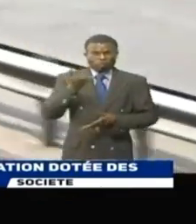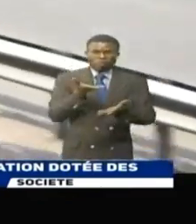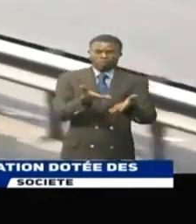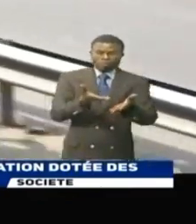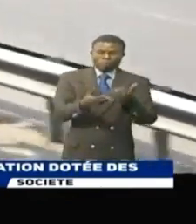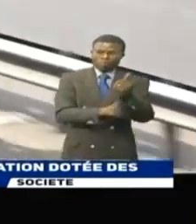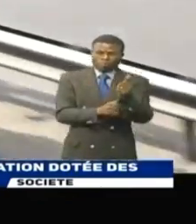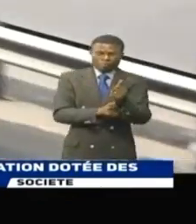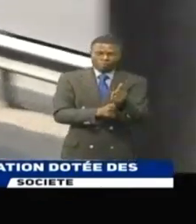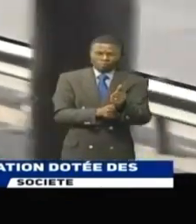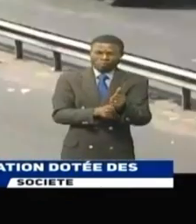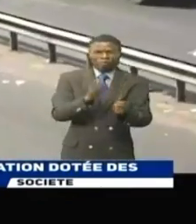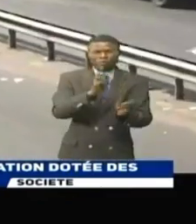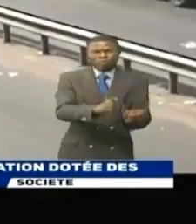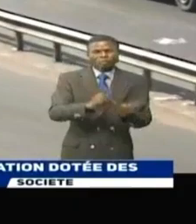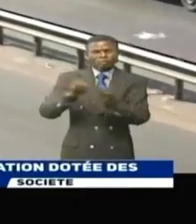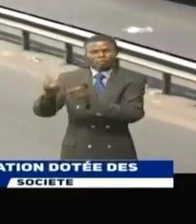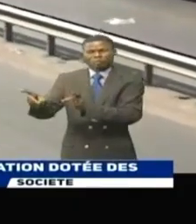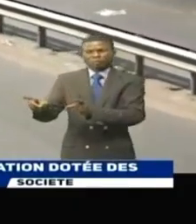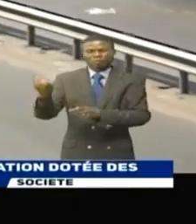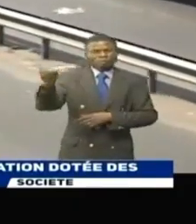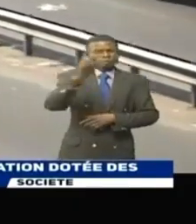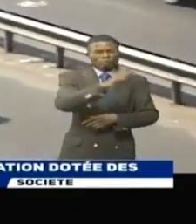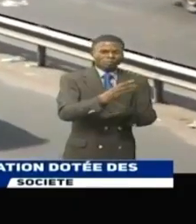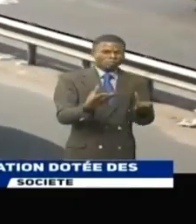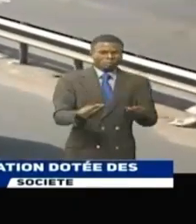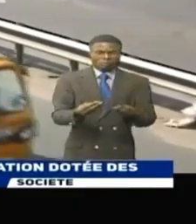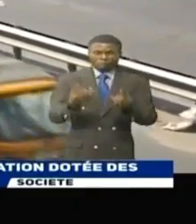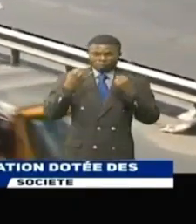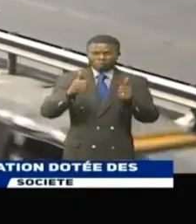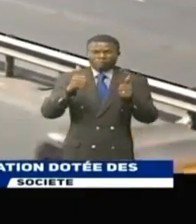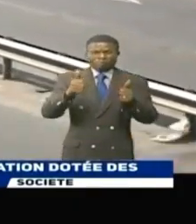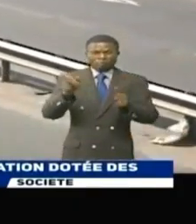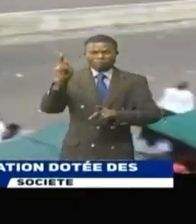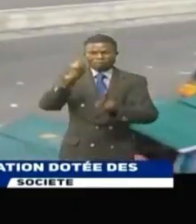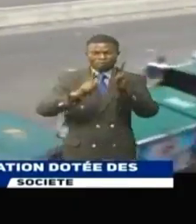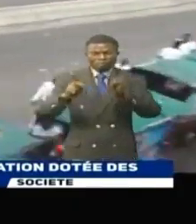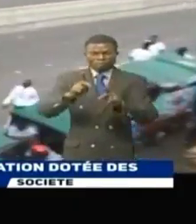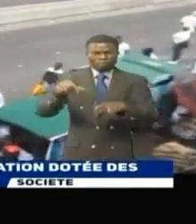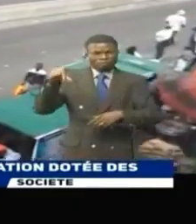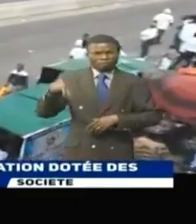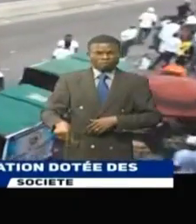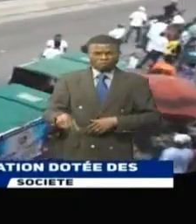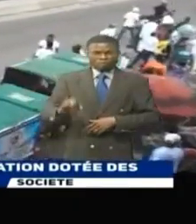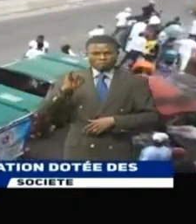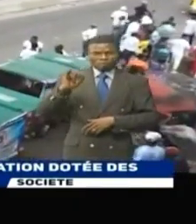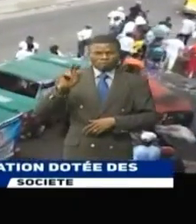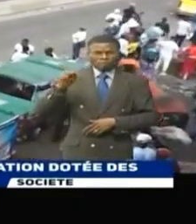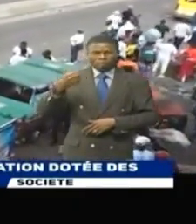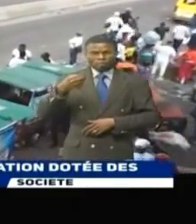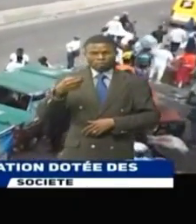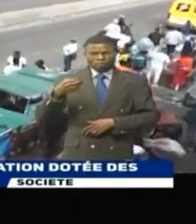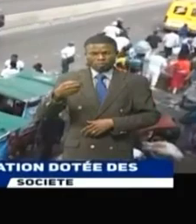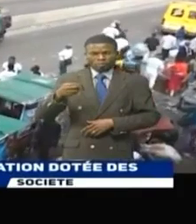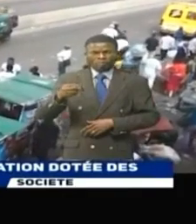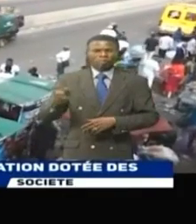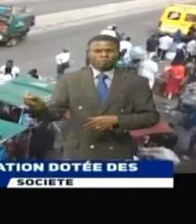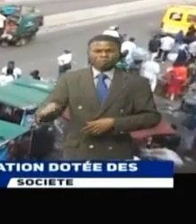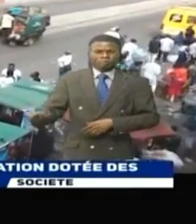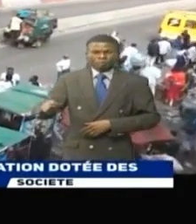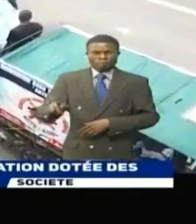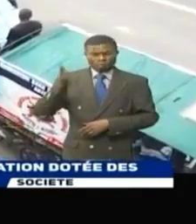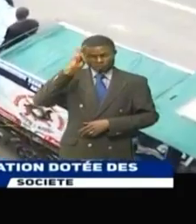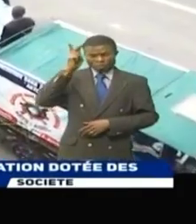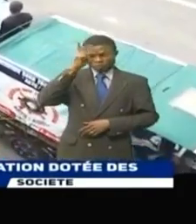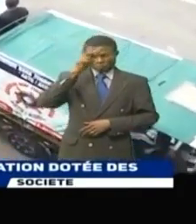la mobilité de la population kinoise. La bonne nouvelle pour les habitants des quartiers inaccessibles dans le district de la Tchangou